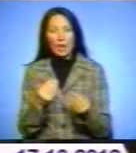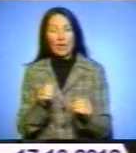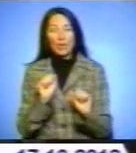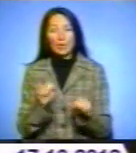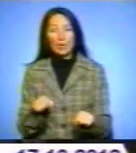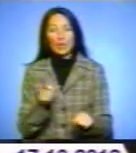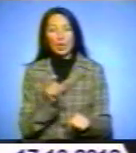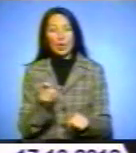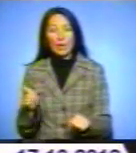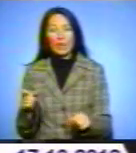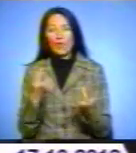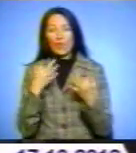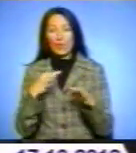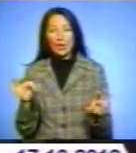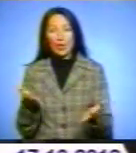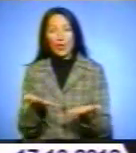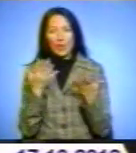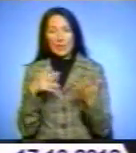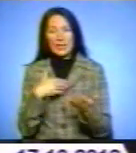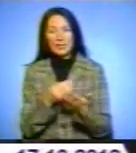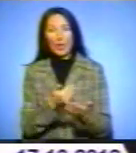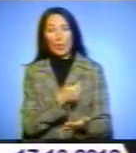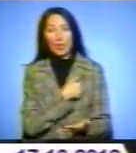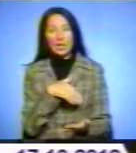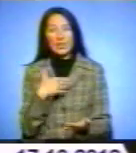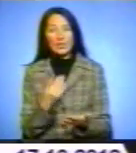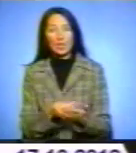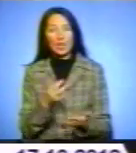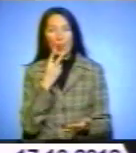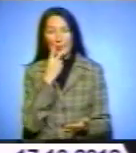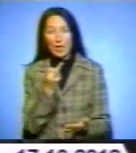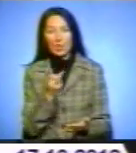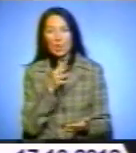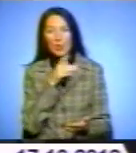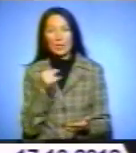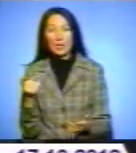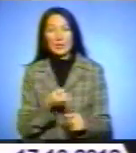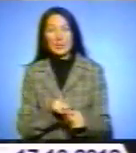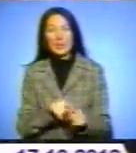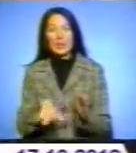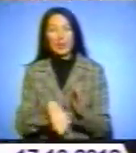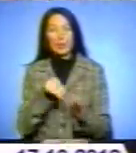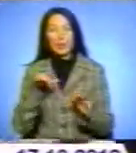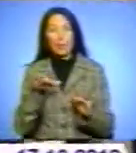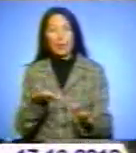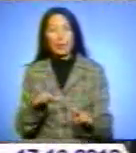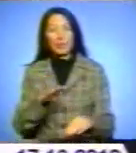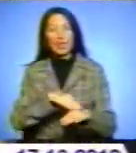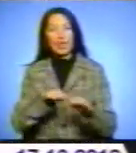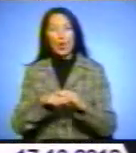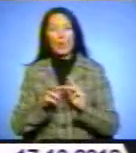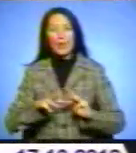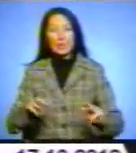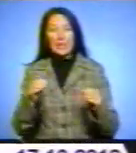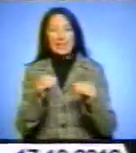свої побажання, свої бачення під час цієї виборчої кампанії. З рук міністра 10